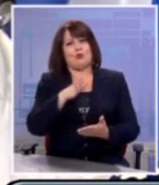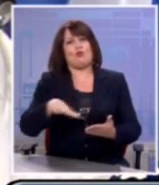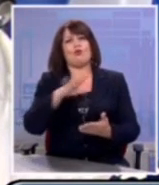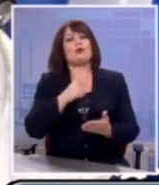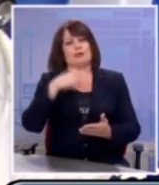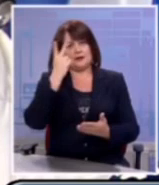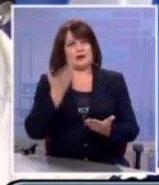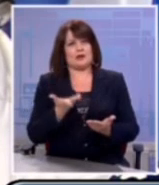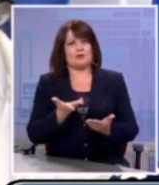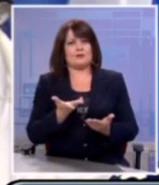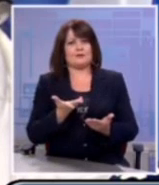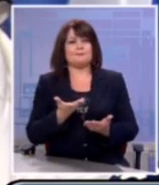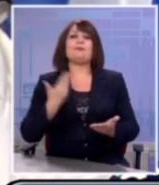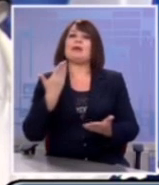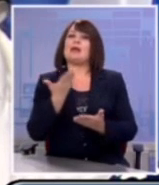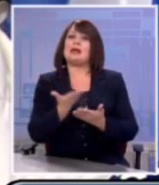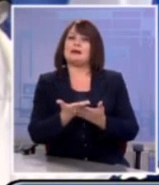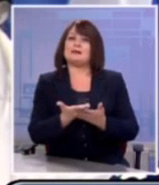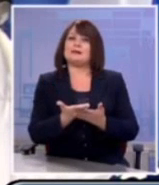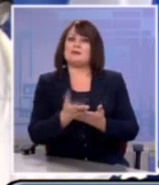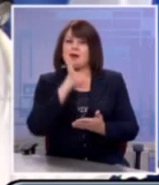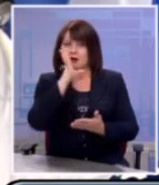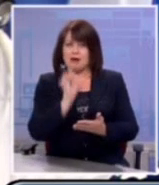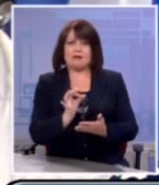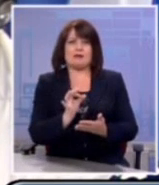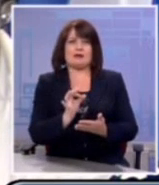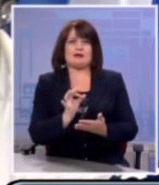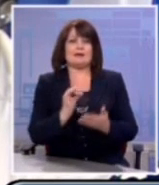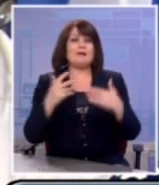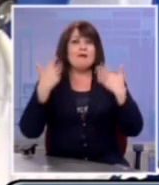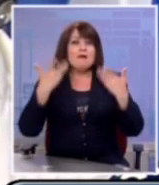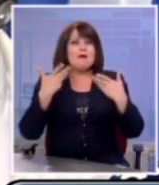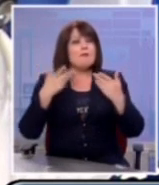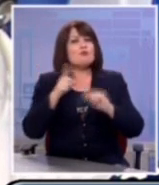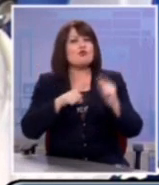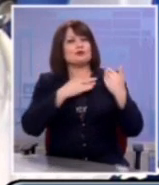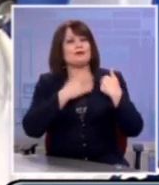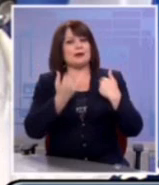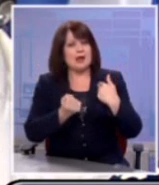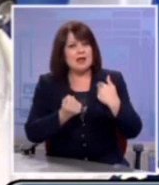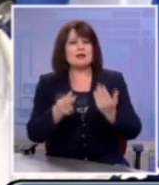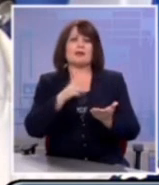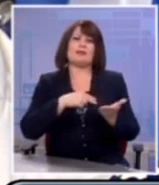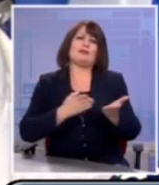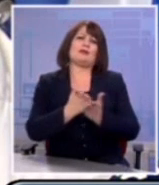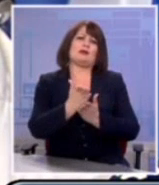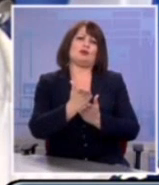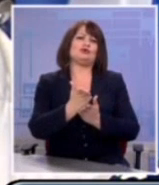το δικαίωμα και το αίτημα για αλήθεια, λογοδοσία και